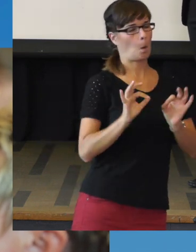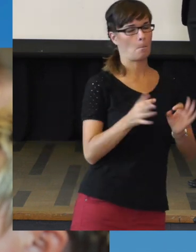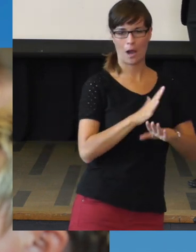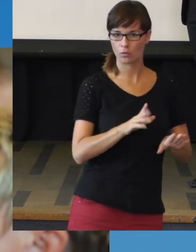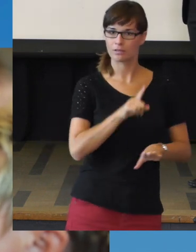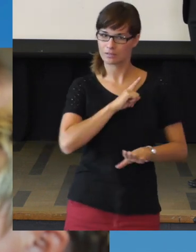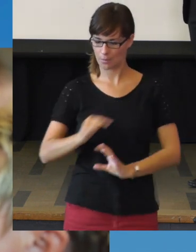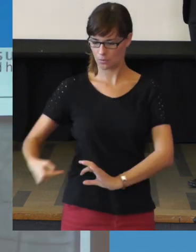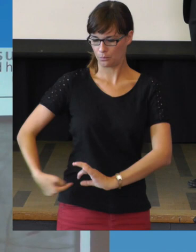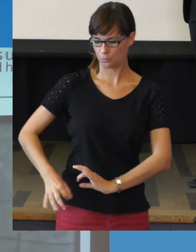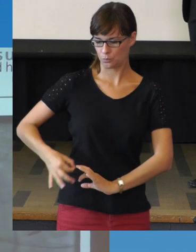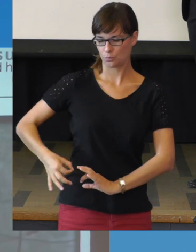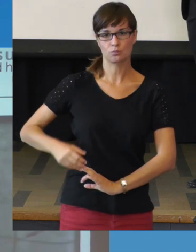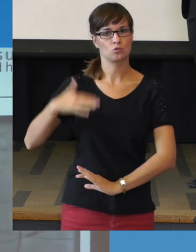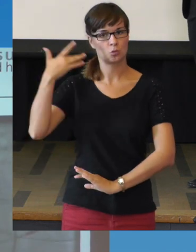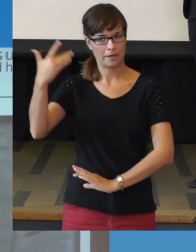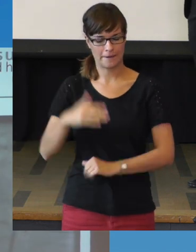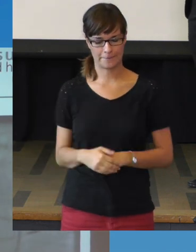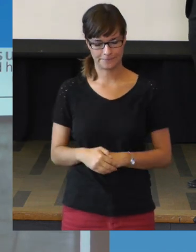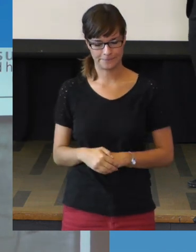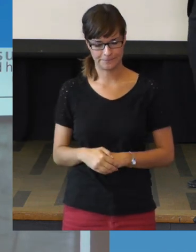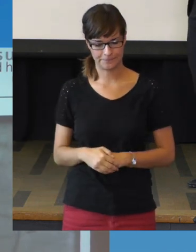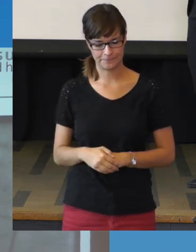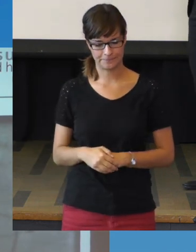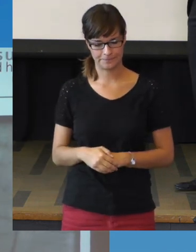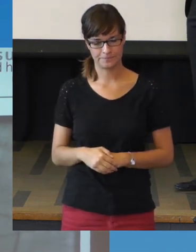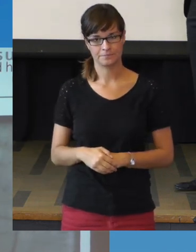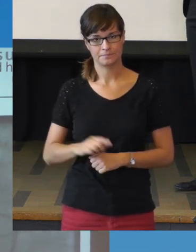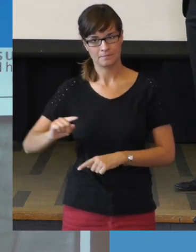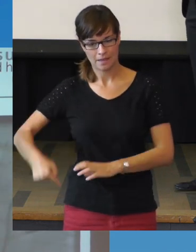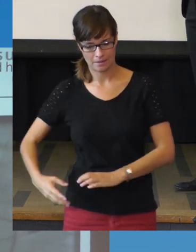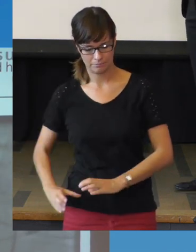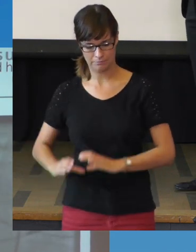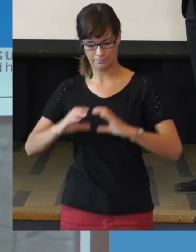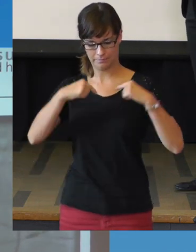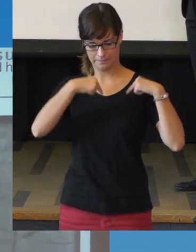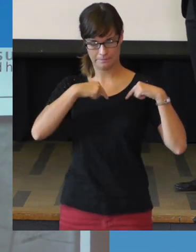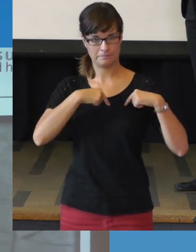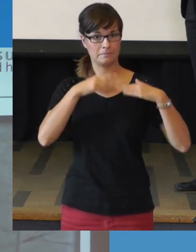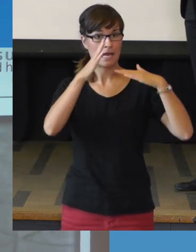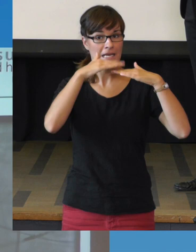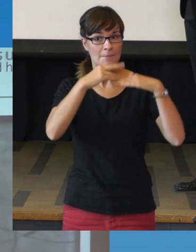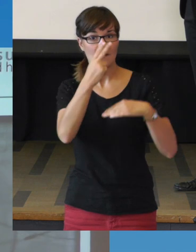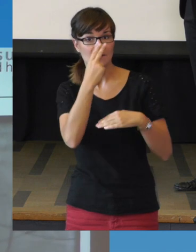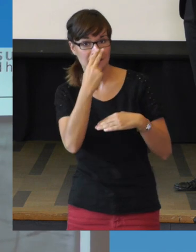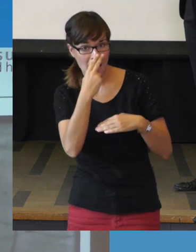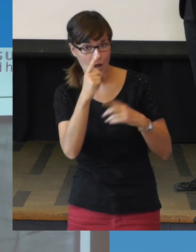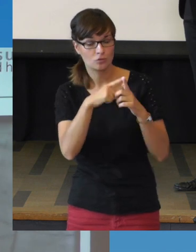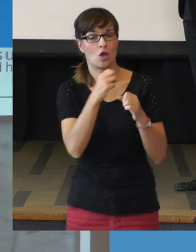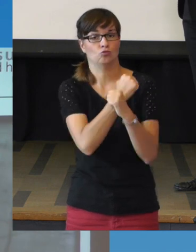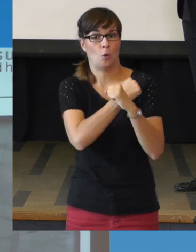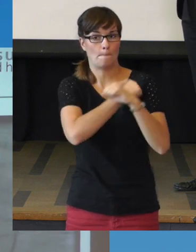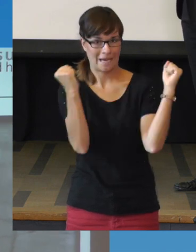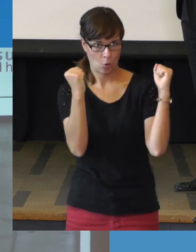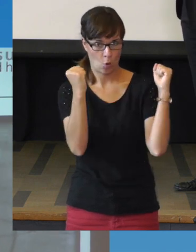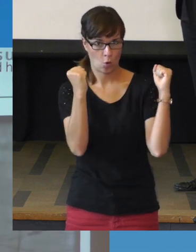Als nächstes stellen wir uns die Klappe selber dar und führen dann hier die Ballonsprengung der Klappe